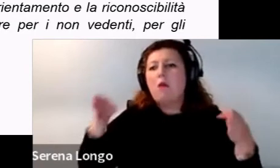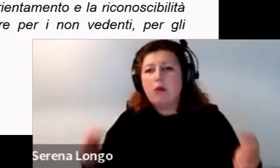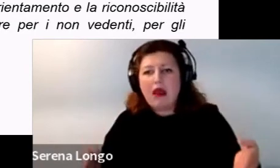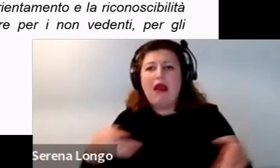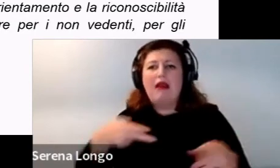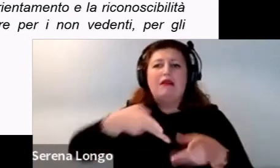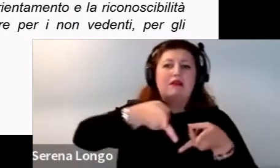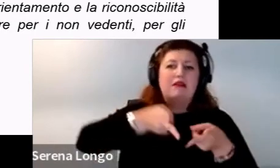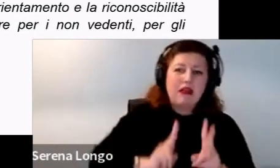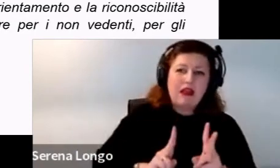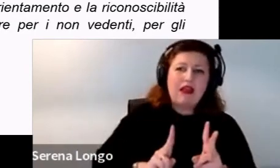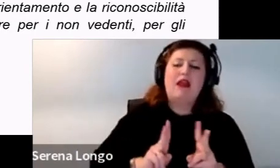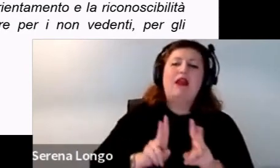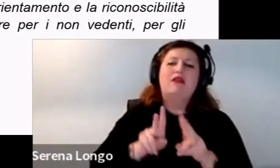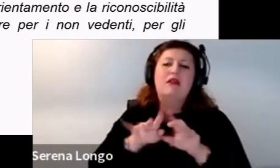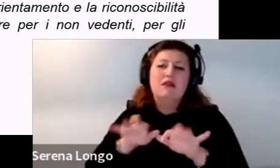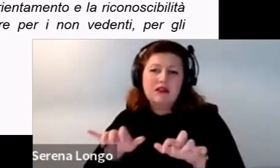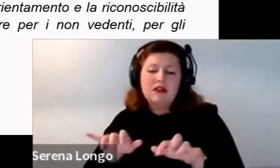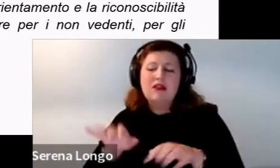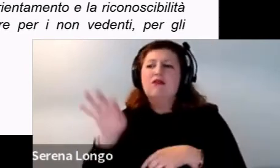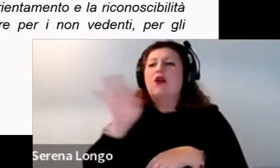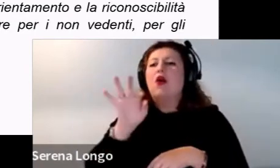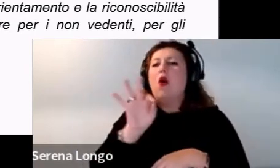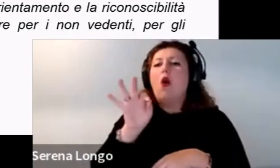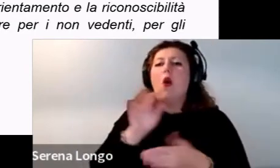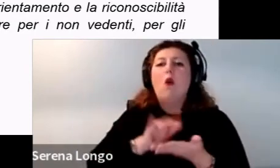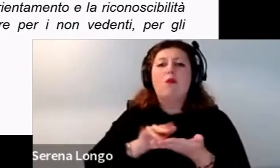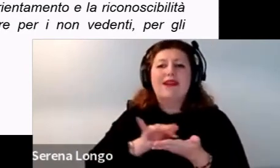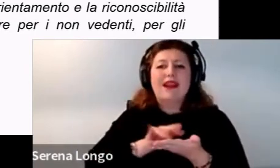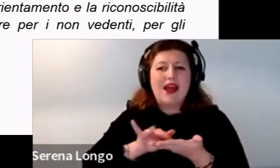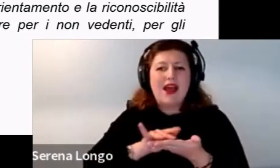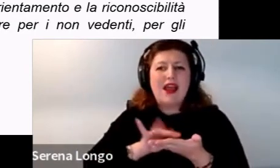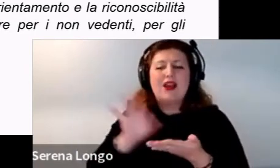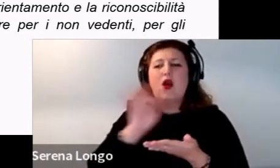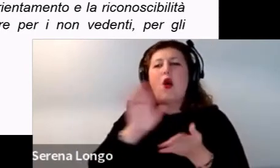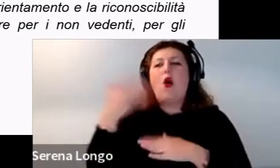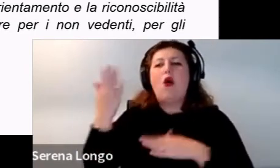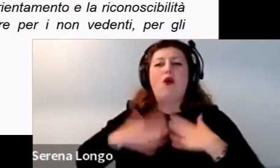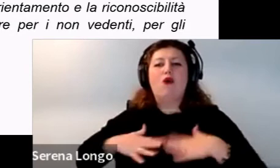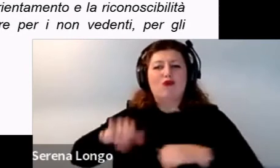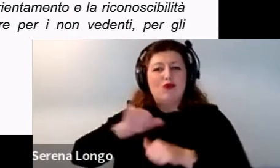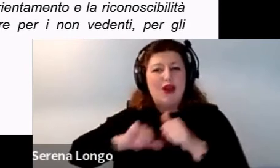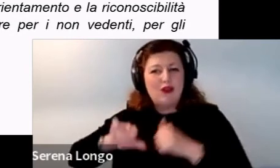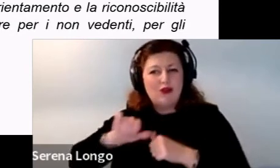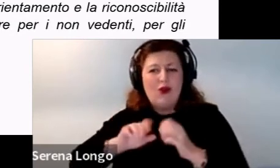scrivere, materiale braille, spogliatoi. E